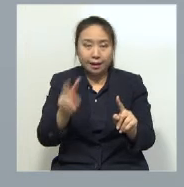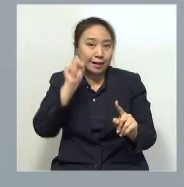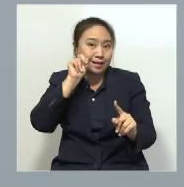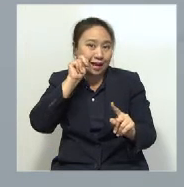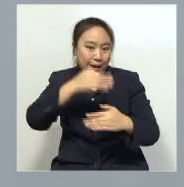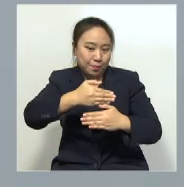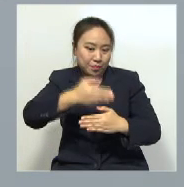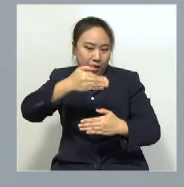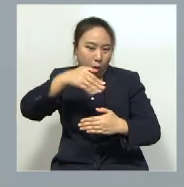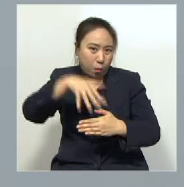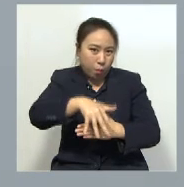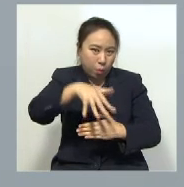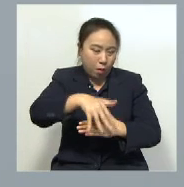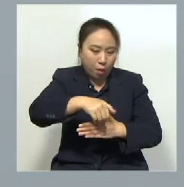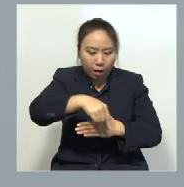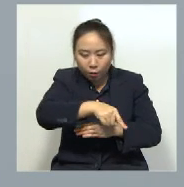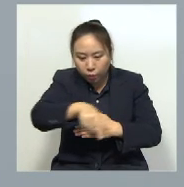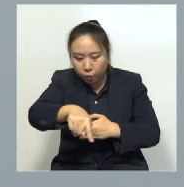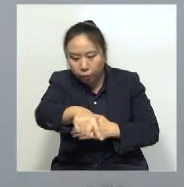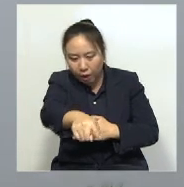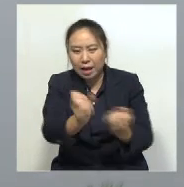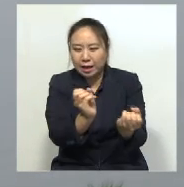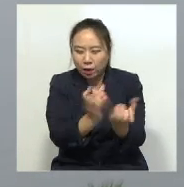ก็จะต้องให้กระทบต่อพื้นที่ท้ายน้ำน้อยที่สุดค่ะ